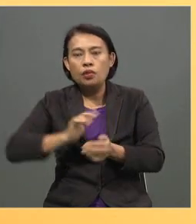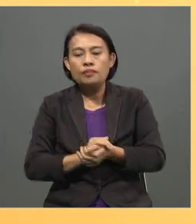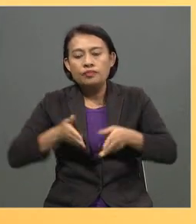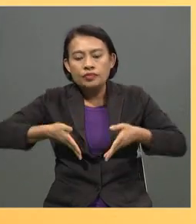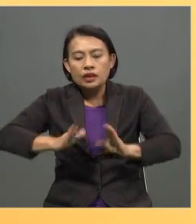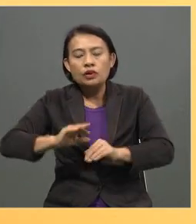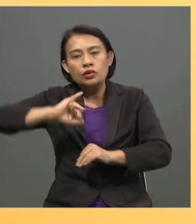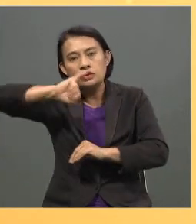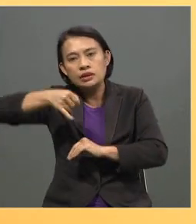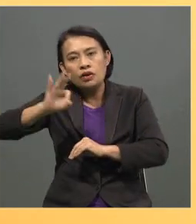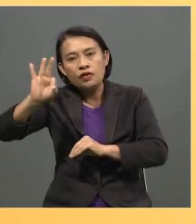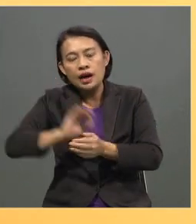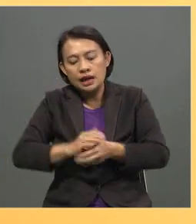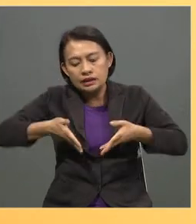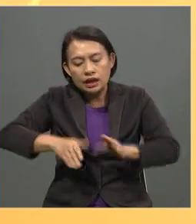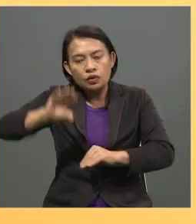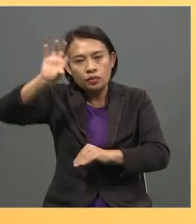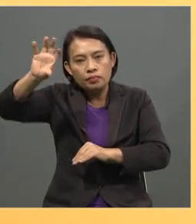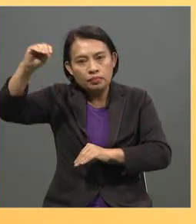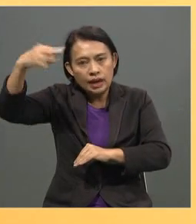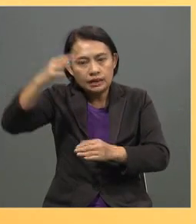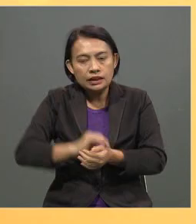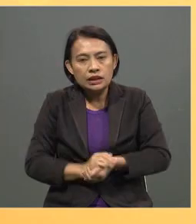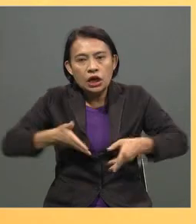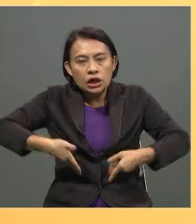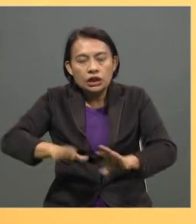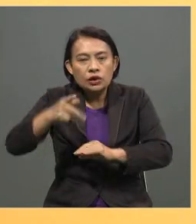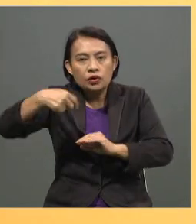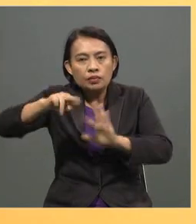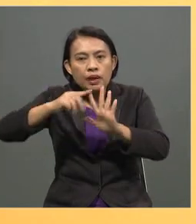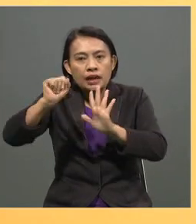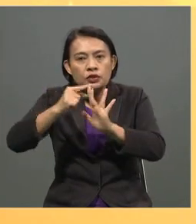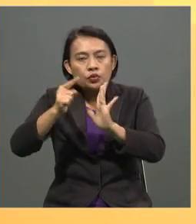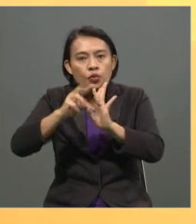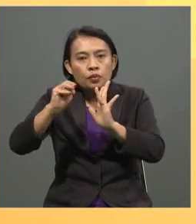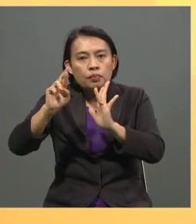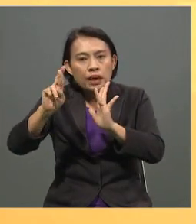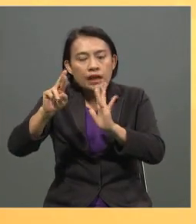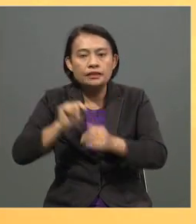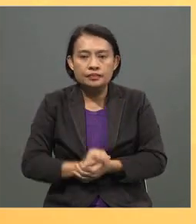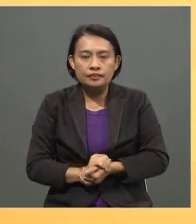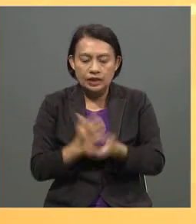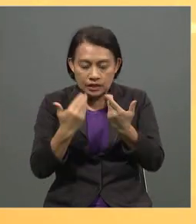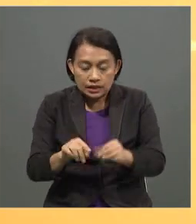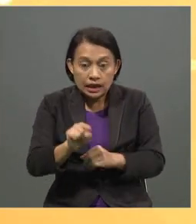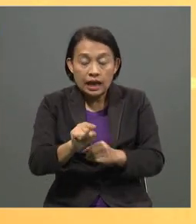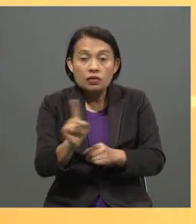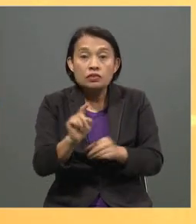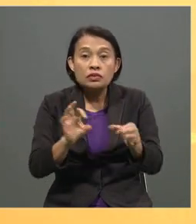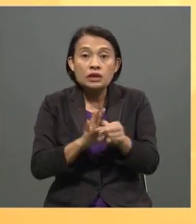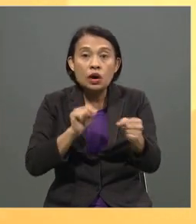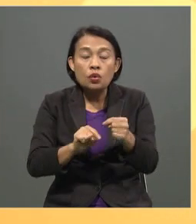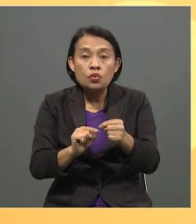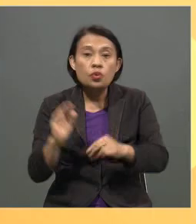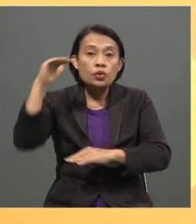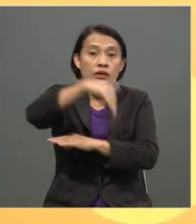อาทิตย์และถนนพระสุเมรนะครับทั้งนี้ขอความร่วมมือนะครับขณะที่ขบวนพระยุหยาตราทางชลมาศเคลื่อนผ่านสะพานต่าง